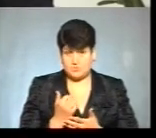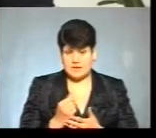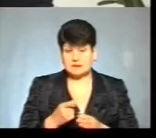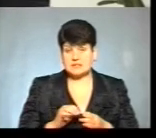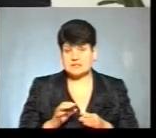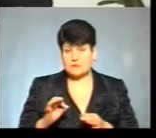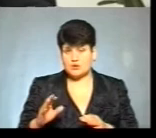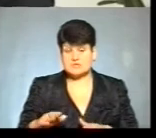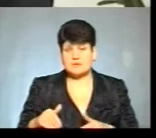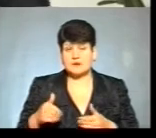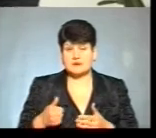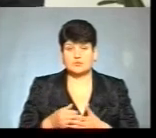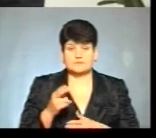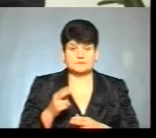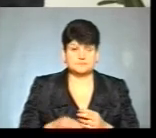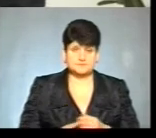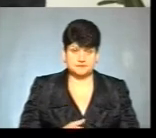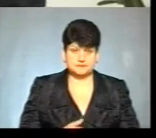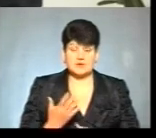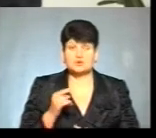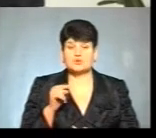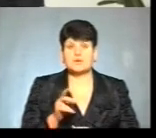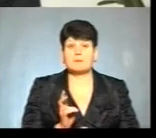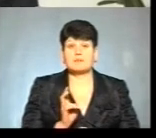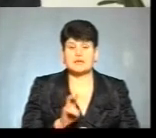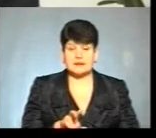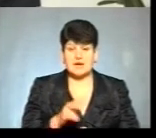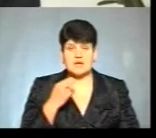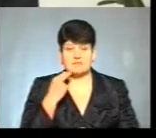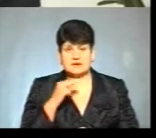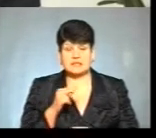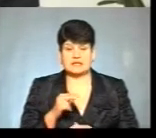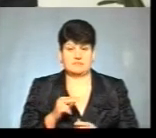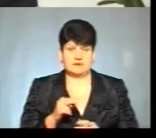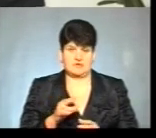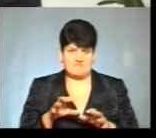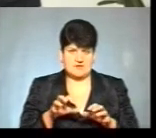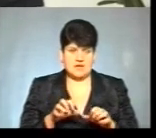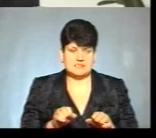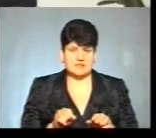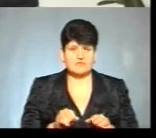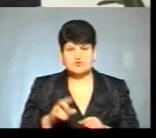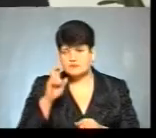цепочці передавати до самого верху. Якщо туди прийде ефективний власник, якщо держава позбудеться